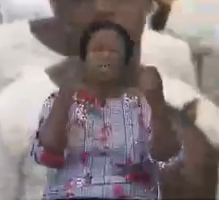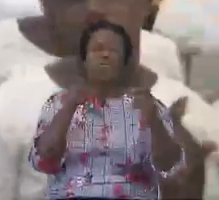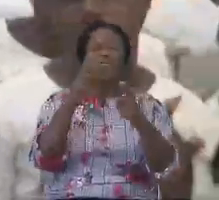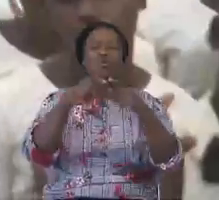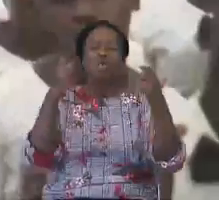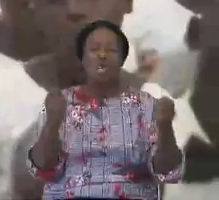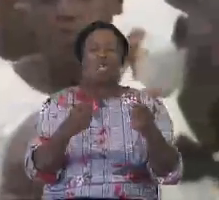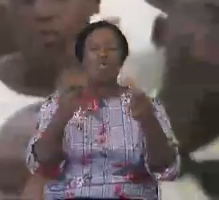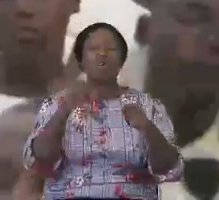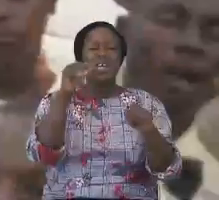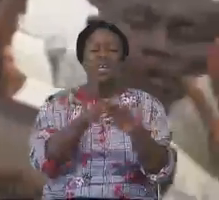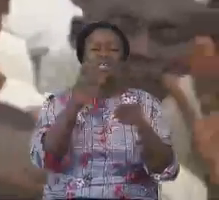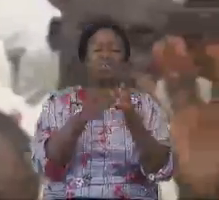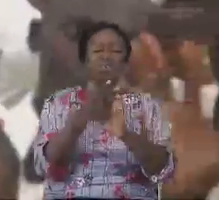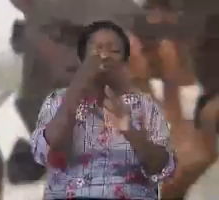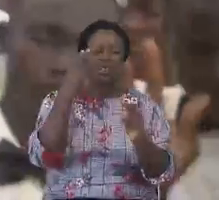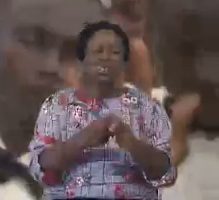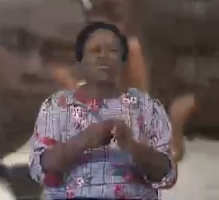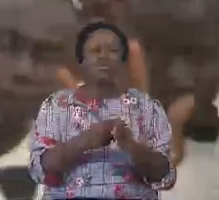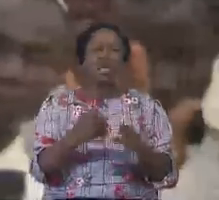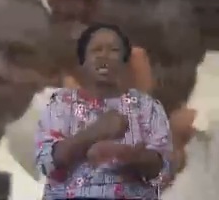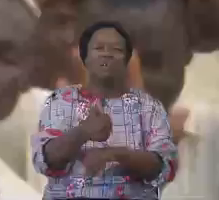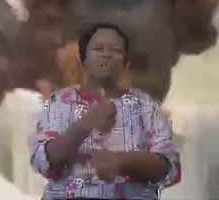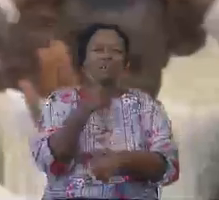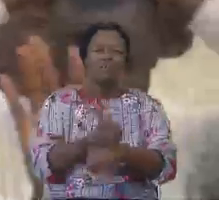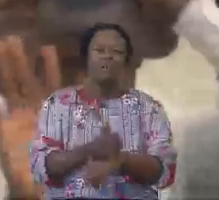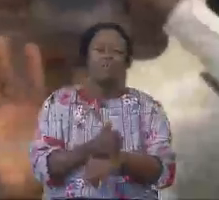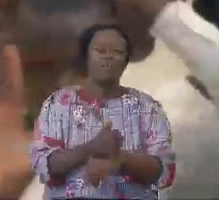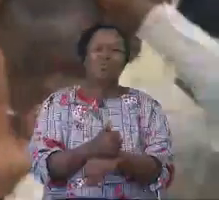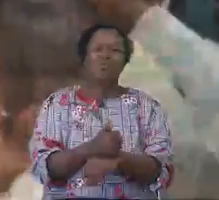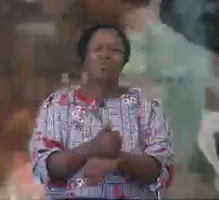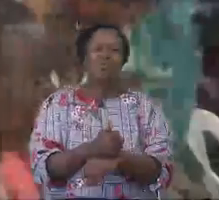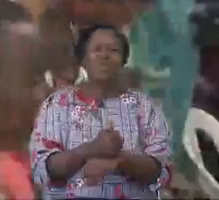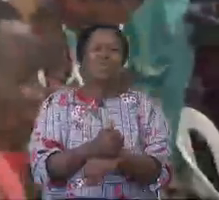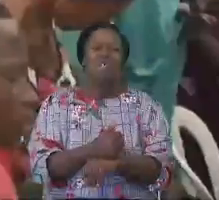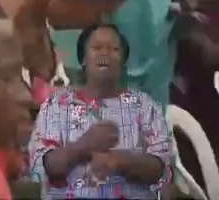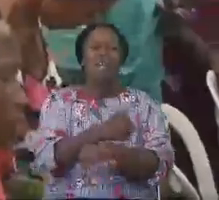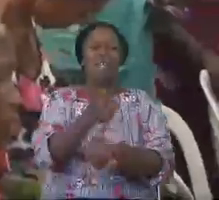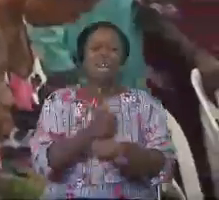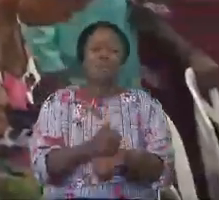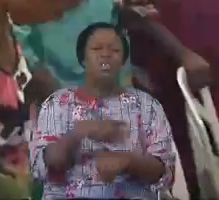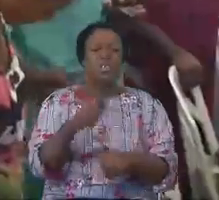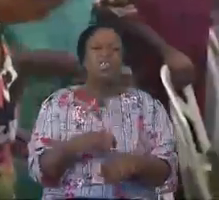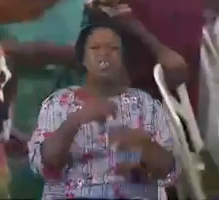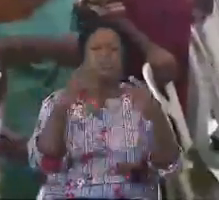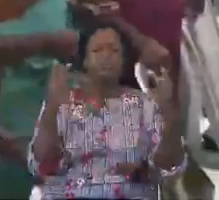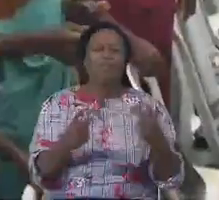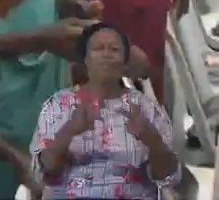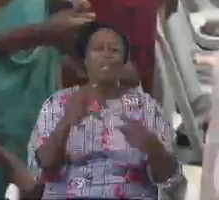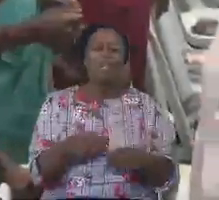de victoire en victoire, de triomphe en triomphe, au nom de Jésus.